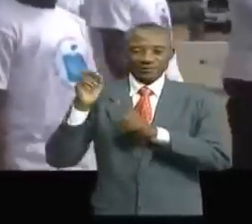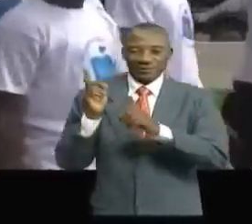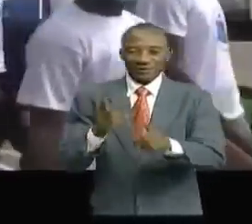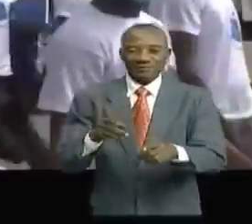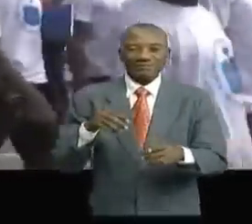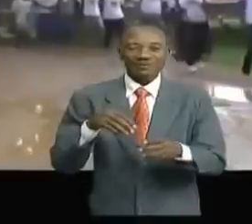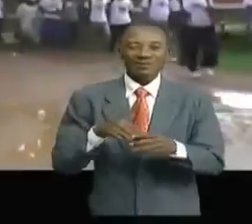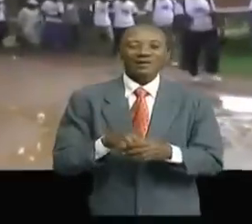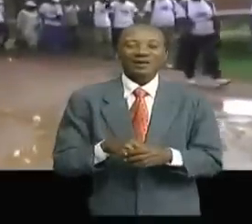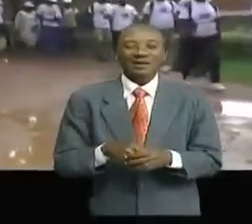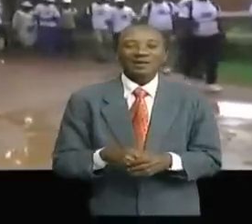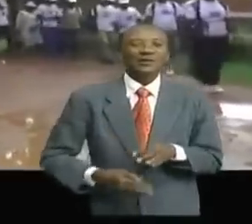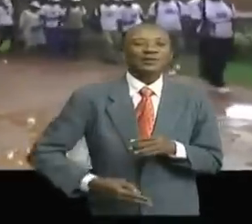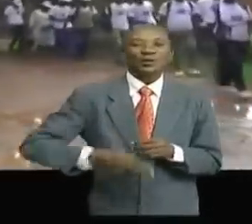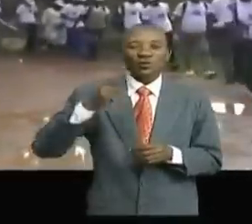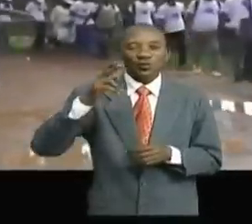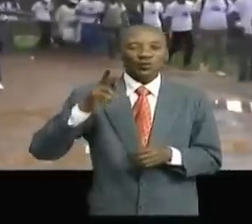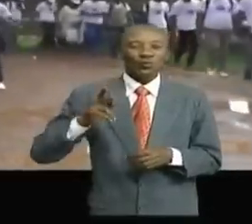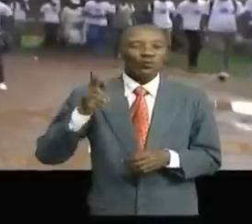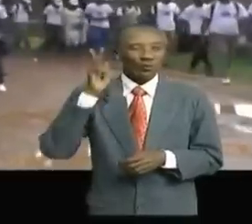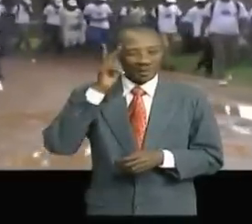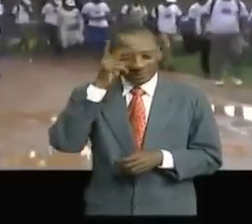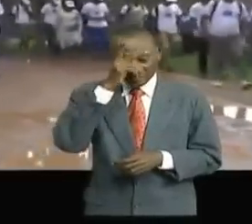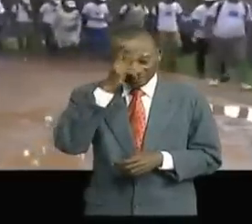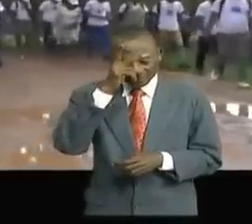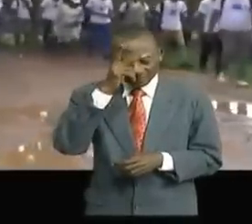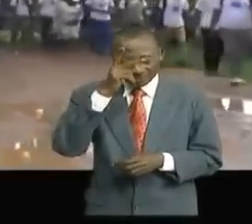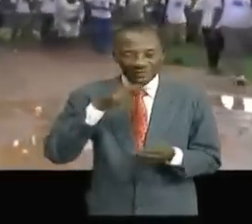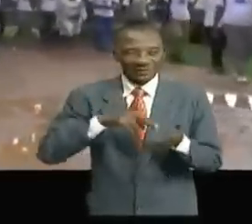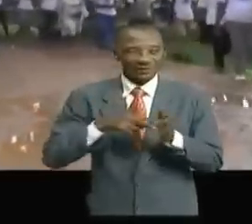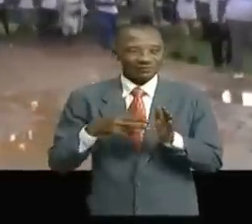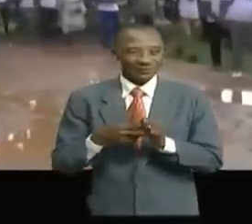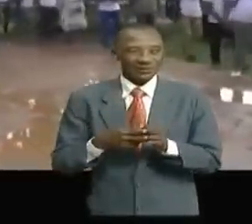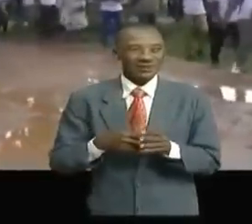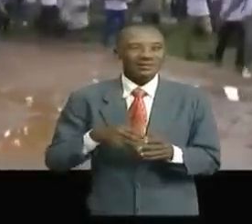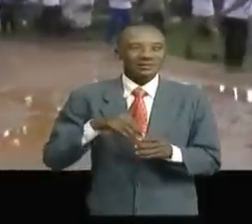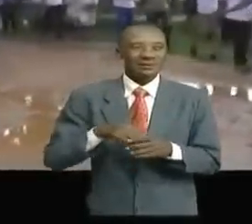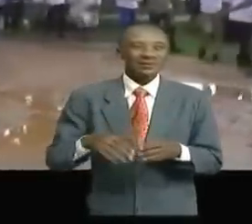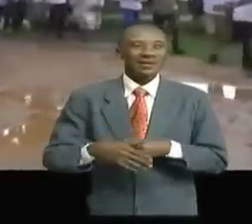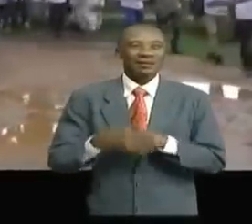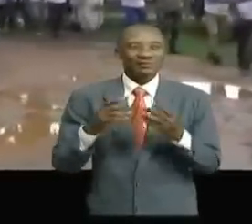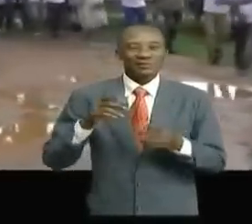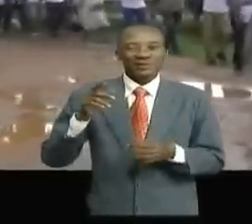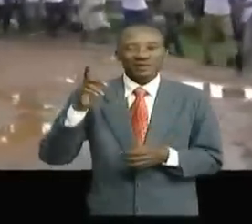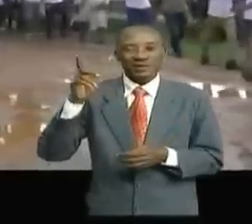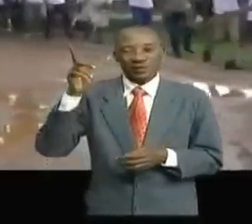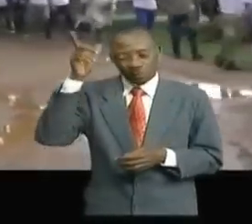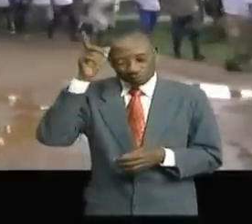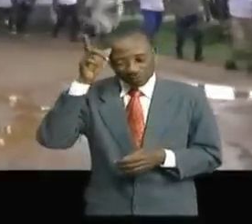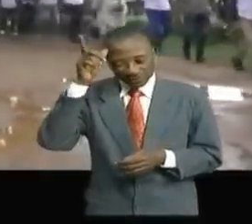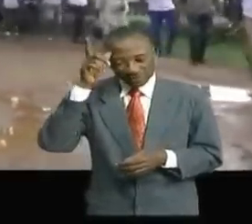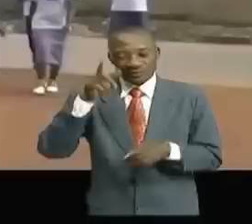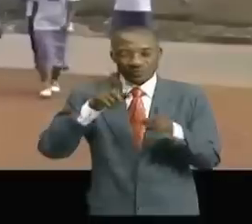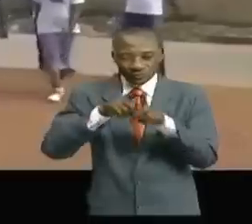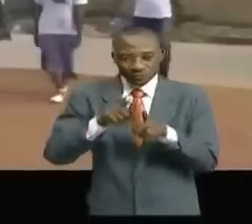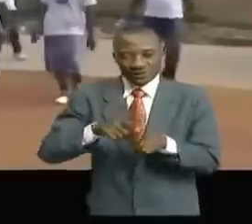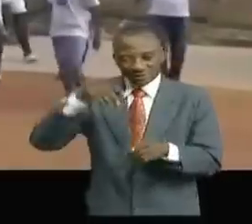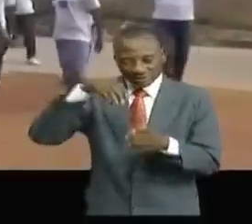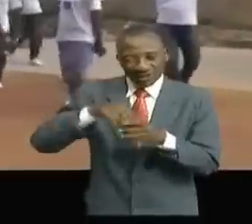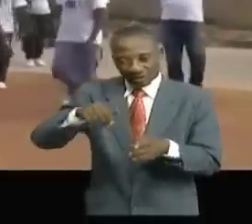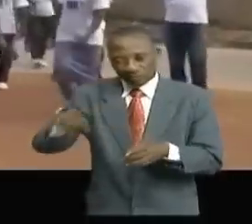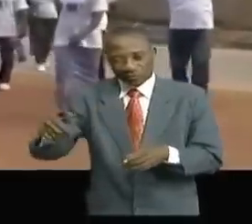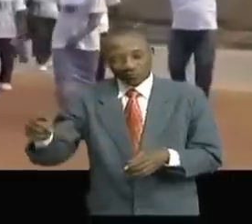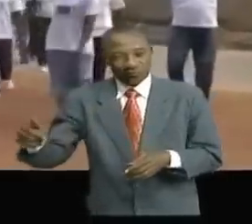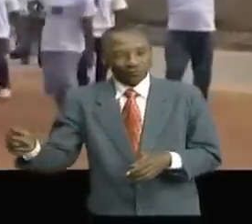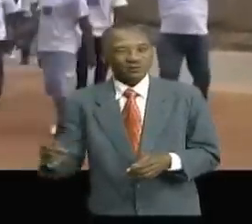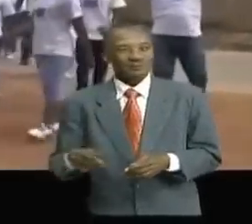décembre 2023 en République démocratique du Congo. Au cours de cette activité, les formateurs des formateurs de la CENI ont